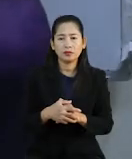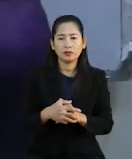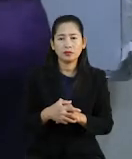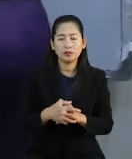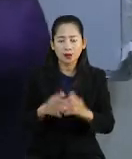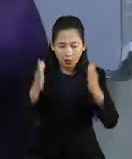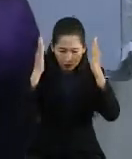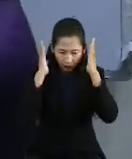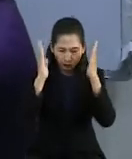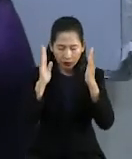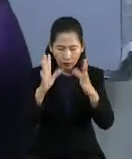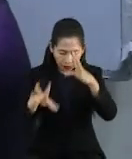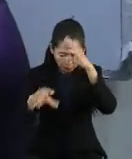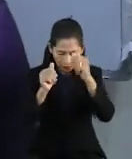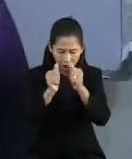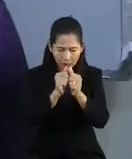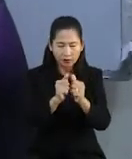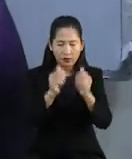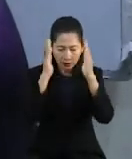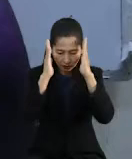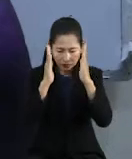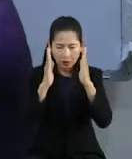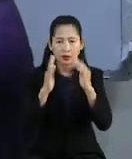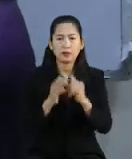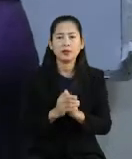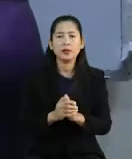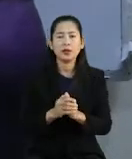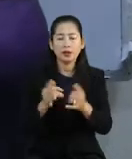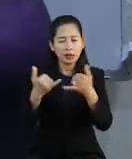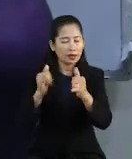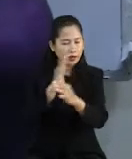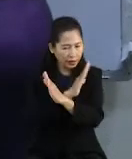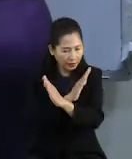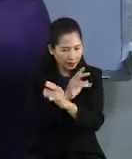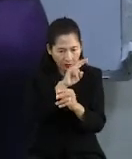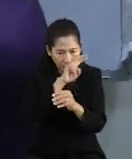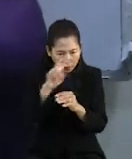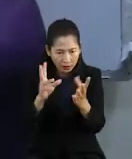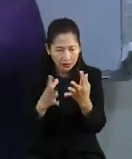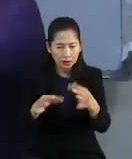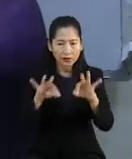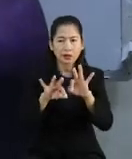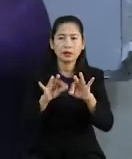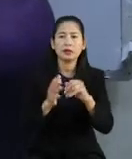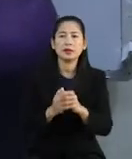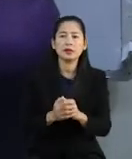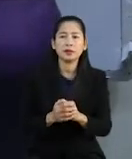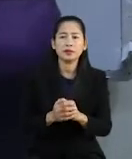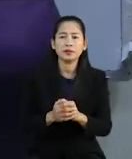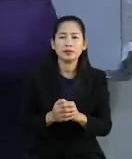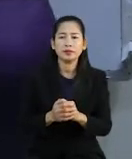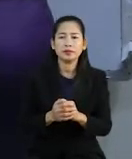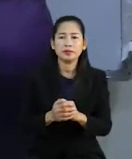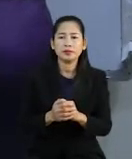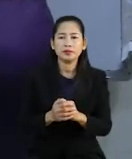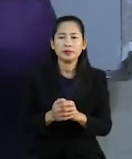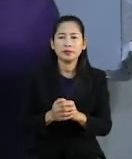mối chờ rùm riêng cho mọi người có đau dạy cho tục đạo lê nhé nè con nè con tạm đàn thuộc thao sầm khăn mình tên